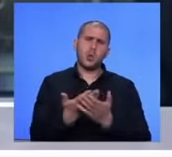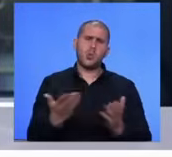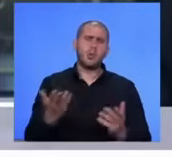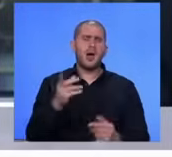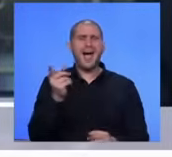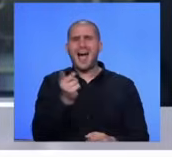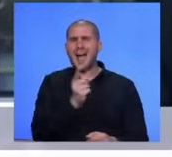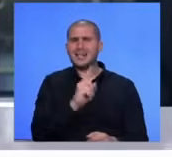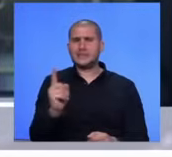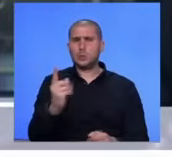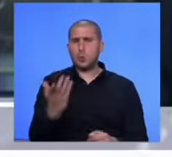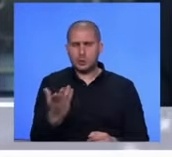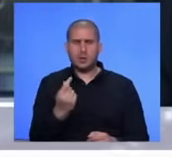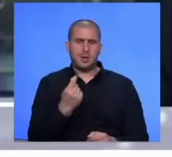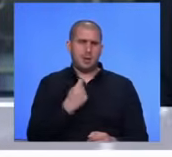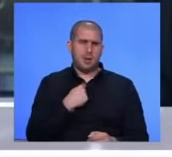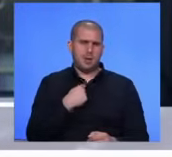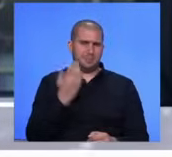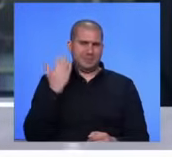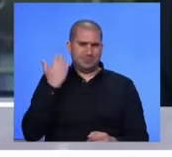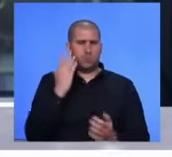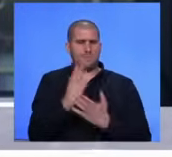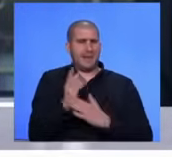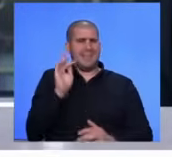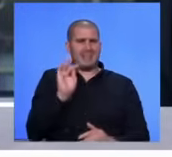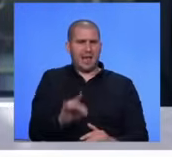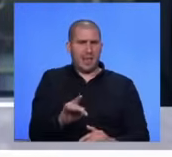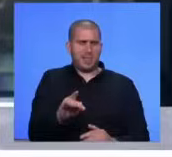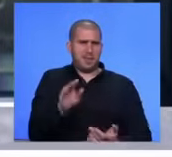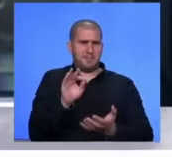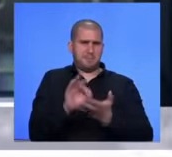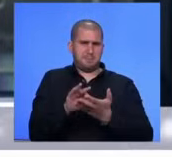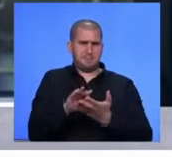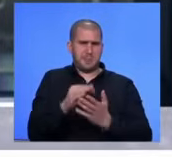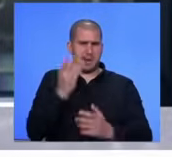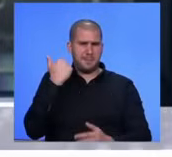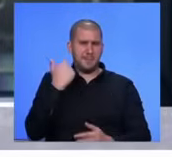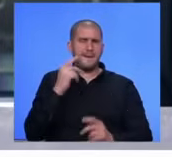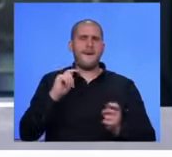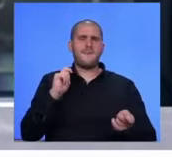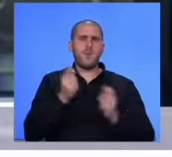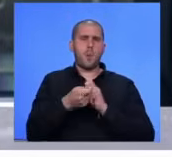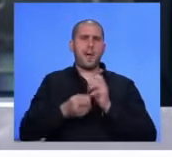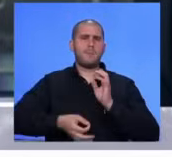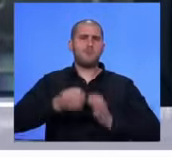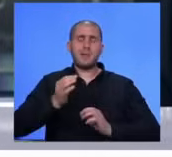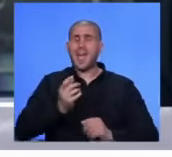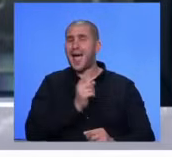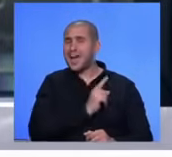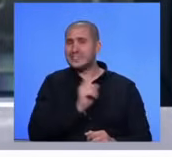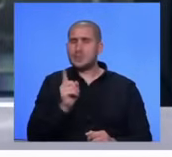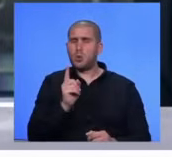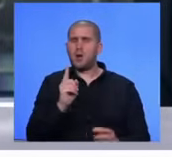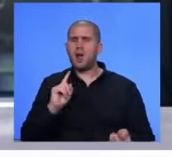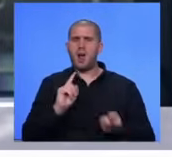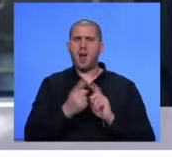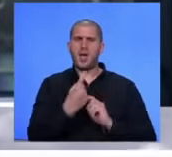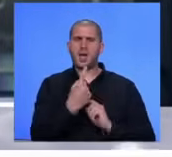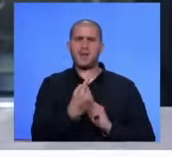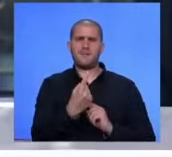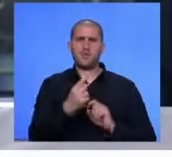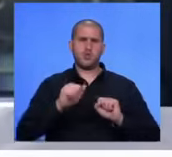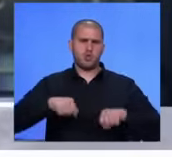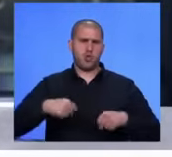אסור לו, ובזה אני בזמנו התנגדתי במסגרת הרפורמה המשפטית, אסור לו להחליף את